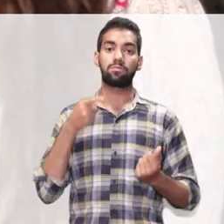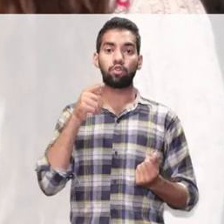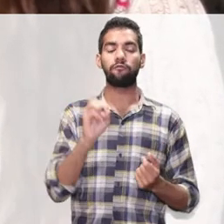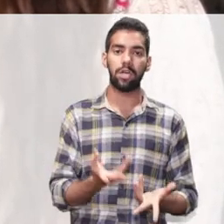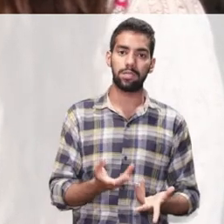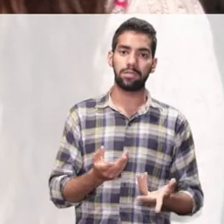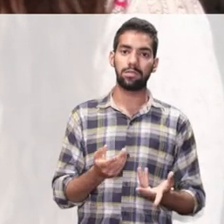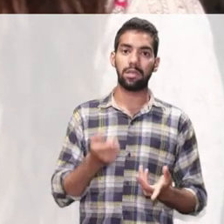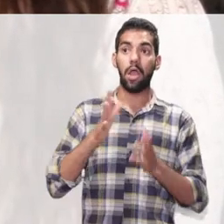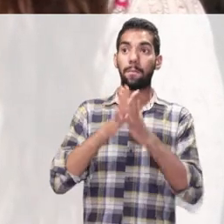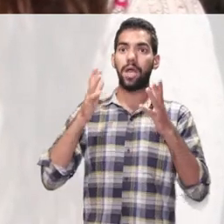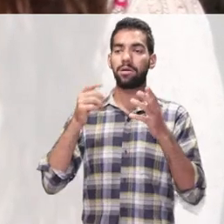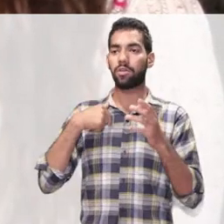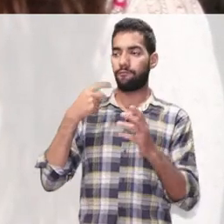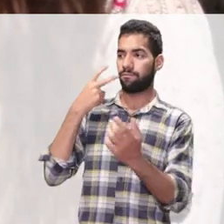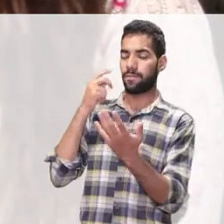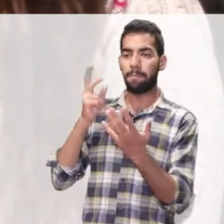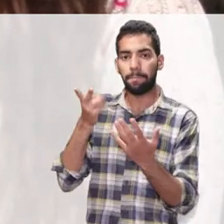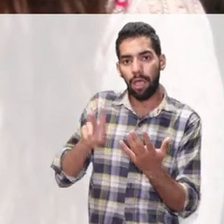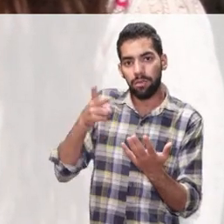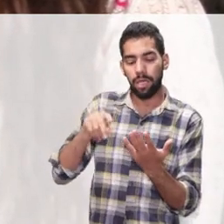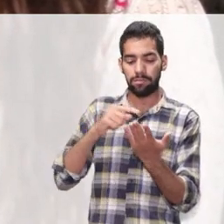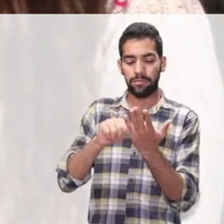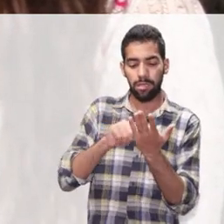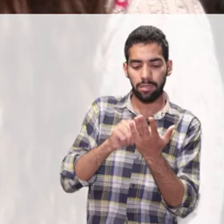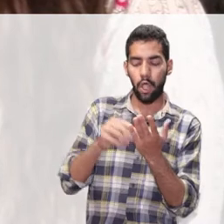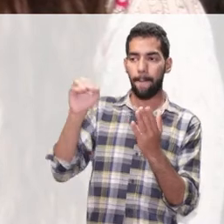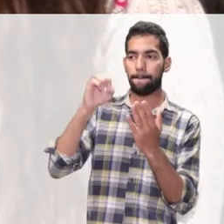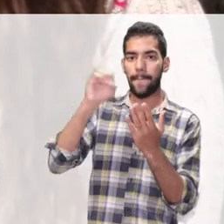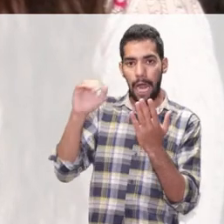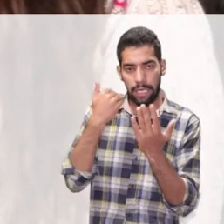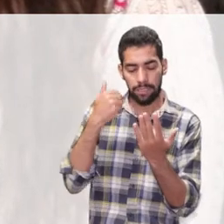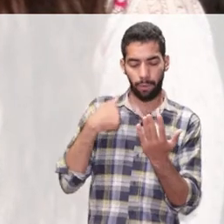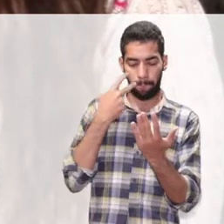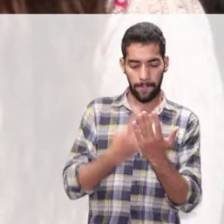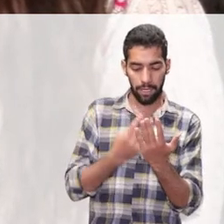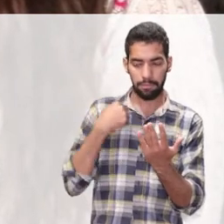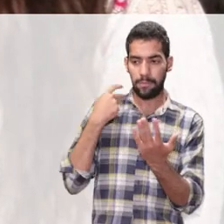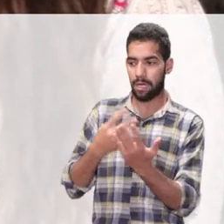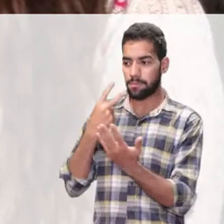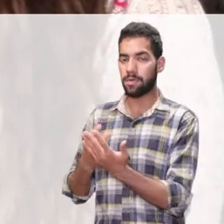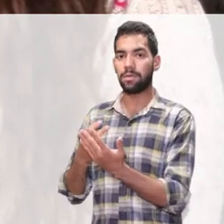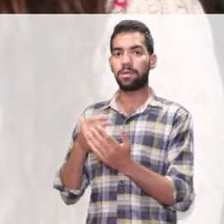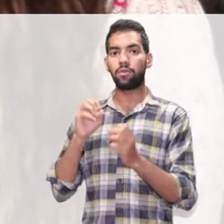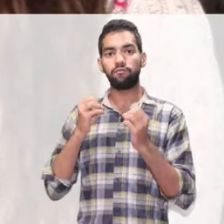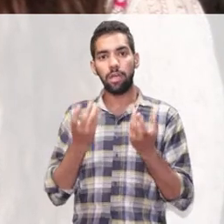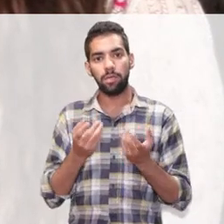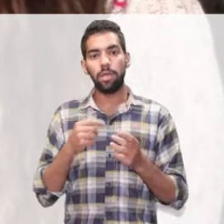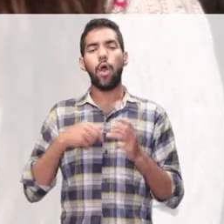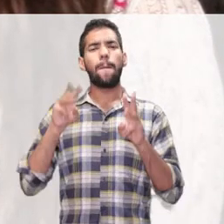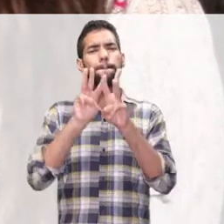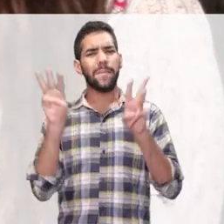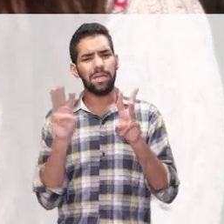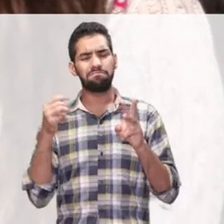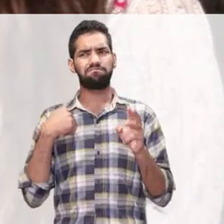चेकिंग झाल नोटिफिकेशन है एंड द थिंग ई डोंट हैव एनी प्रॉब्लम्स वेबसाइट और